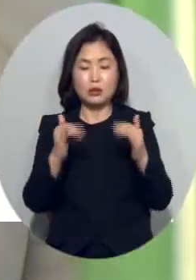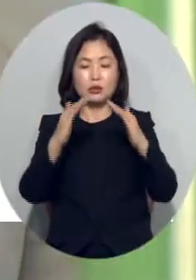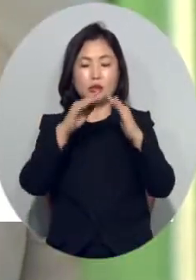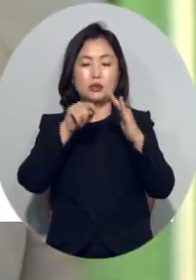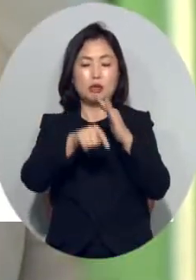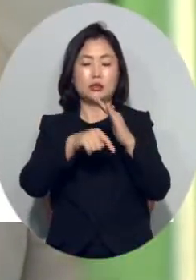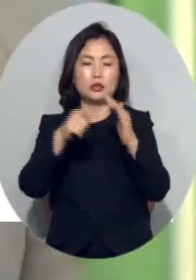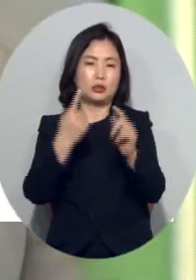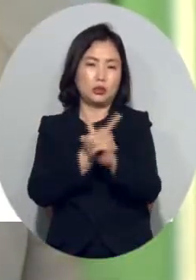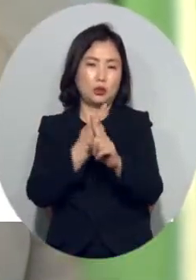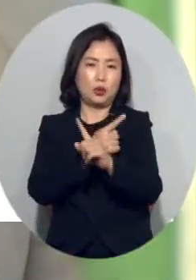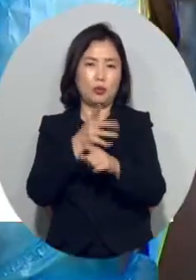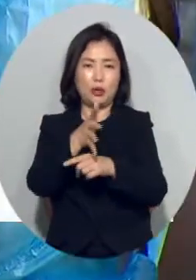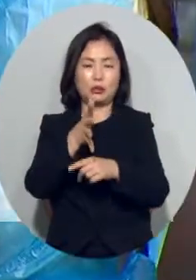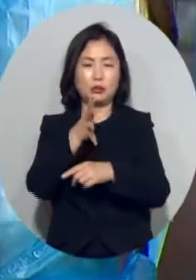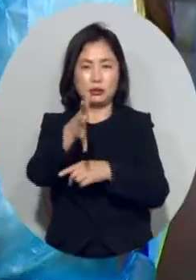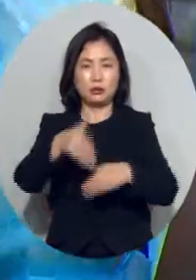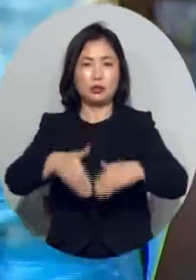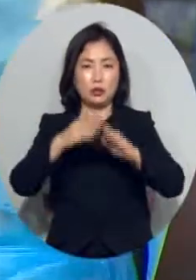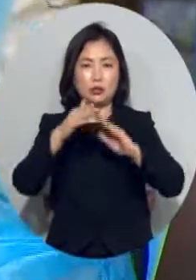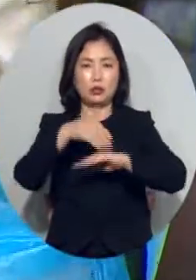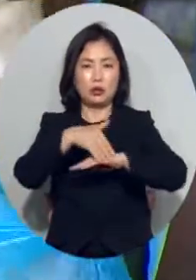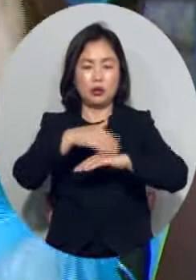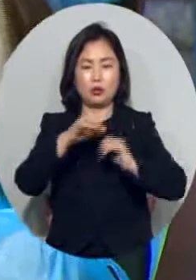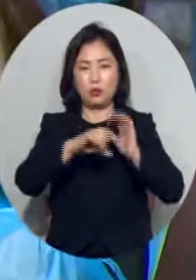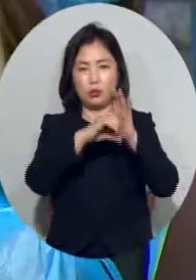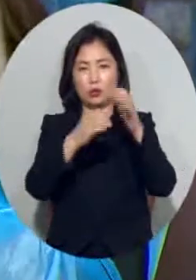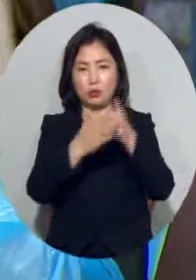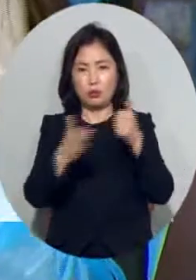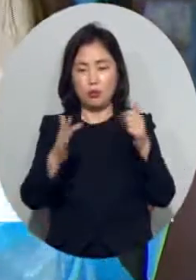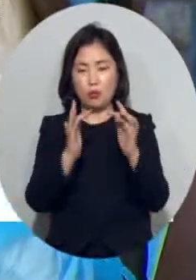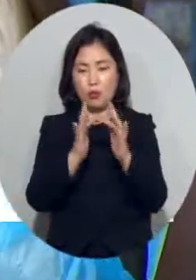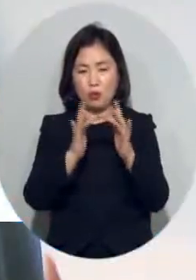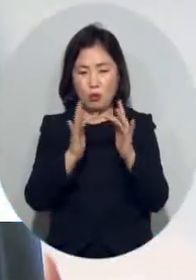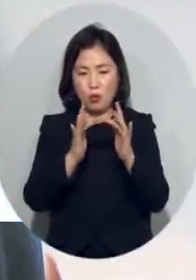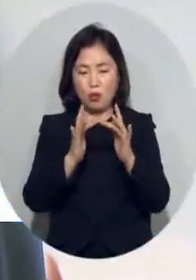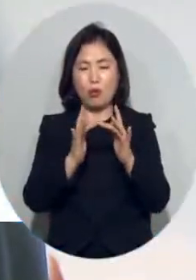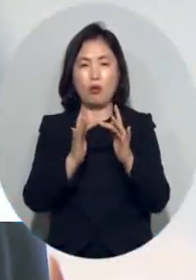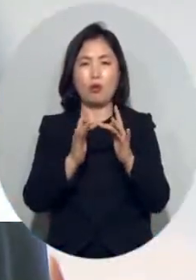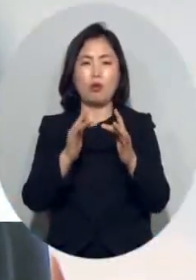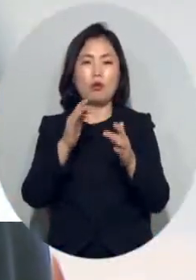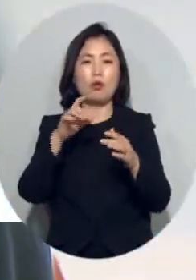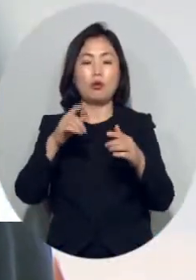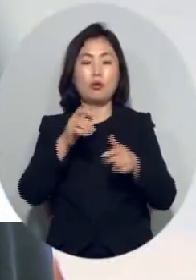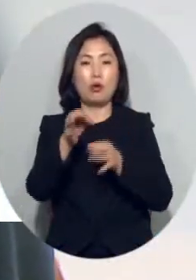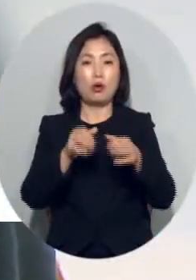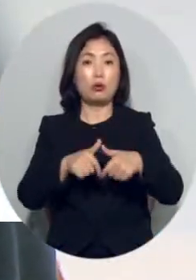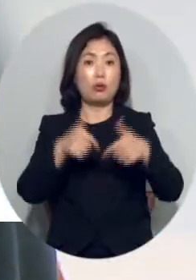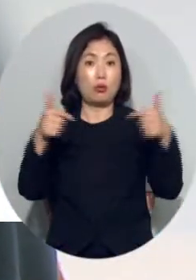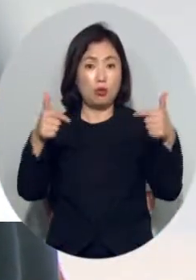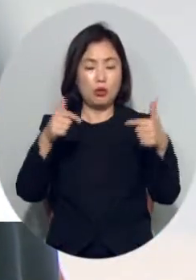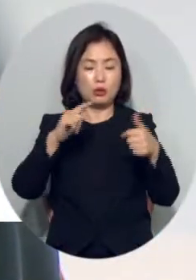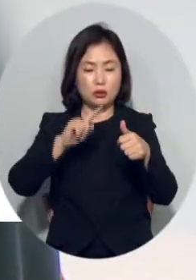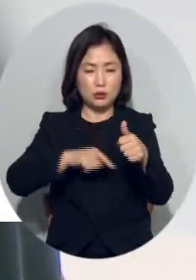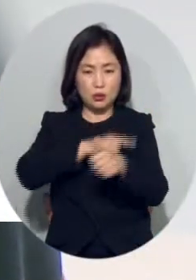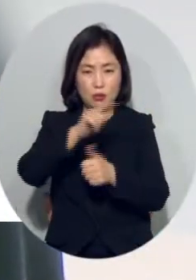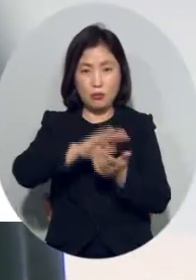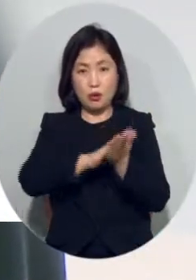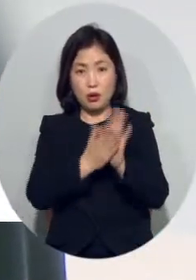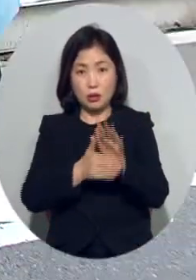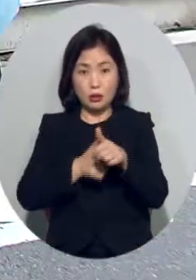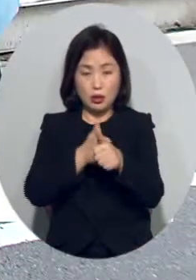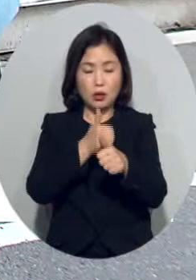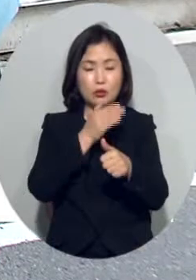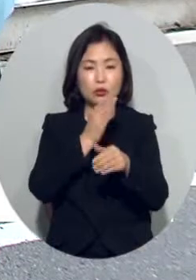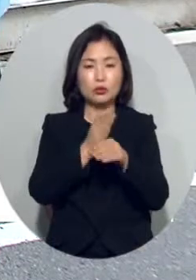재택치료 전담반을 신설합니다. 코로나19로 온라인 비대면 거래가 급증하는 등 변화한 경제 환경에